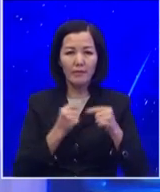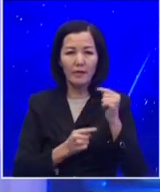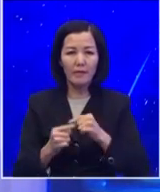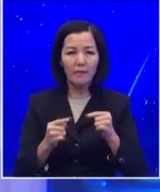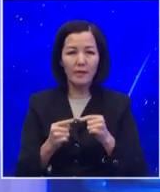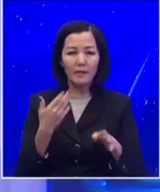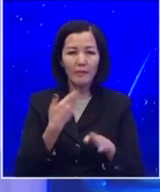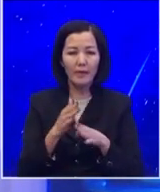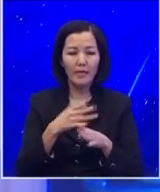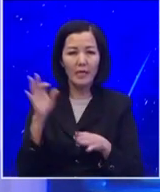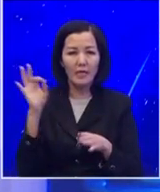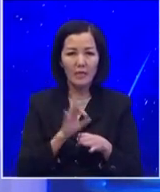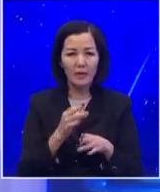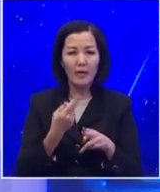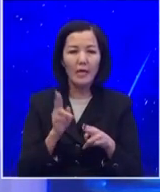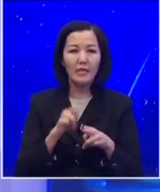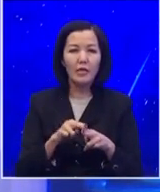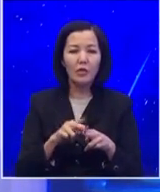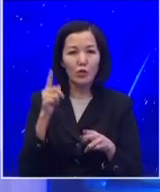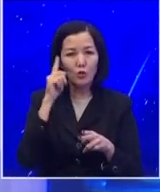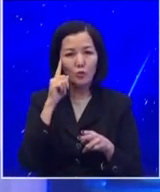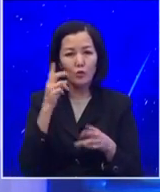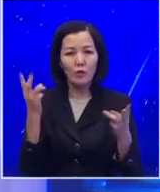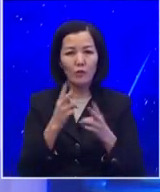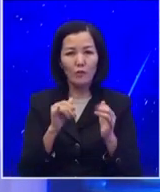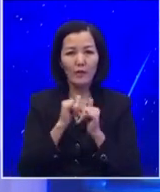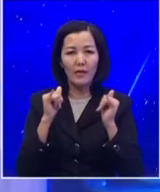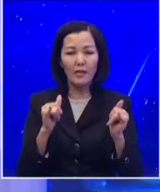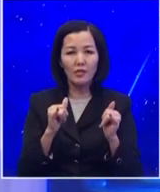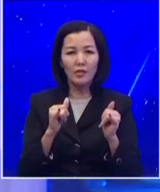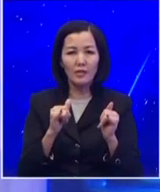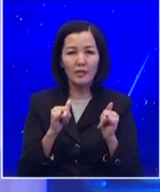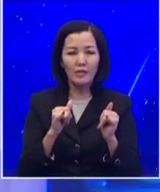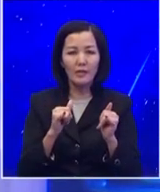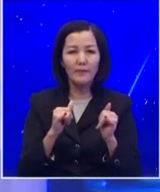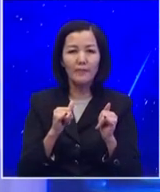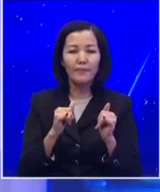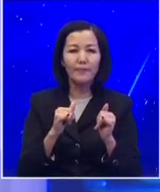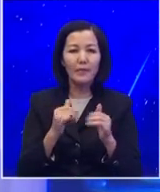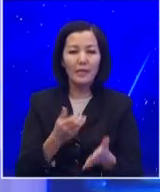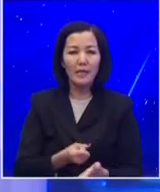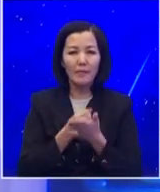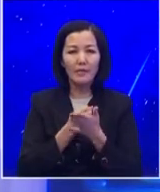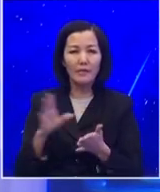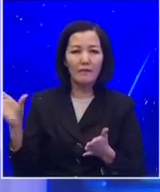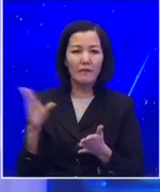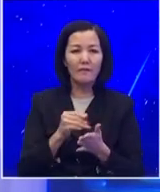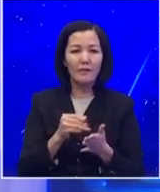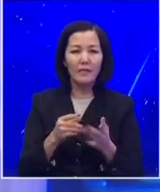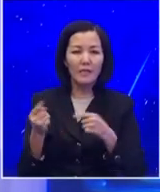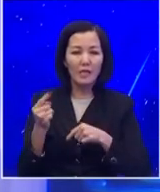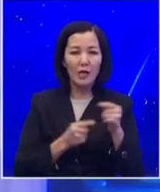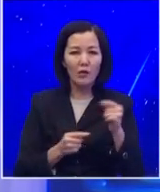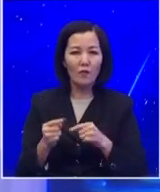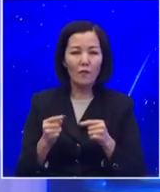предпринимателей ставки по кредитам. Также они считают, что необходимо увеличить перечень субсидий для поддержки всех слоев бизнеса.